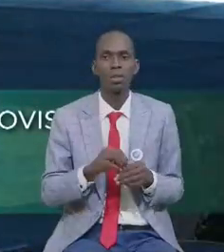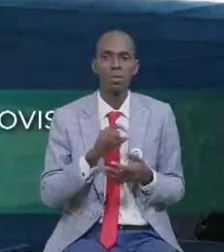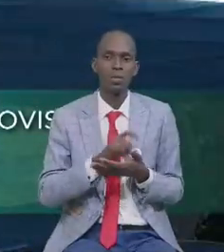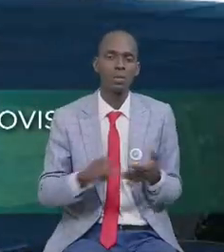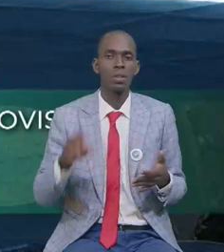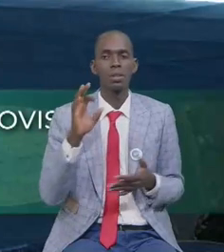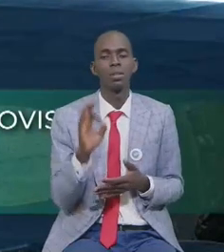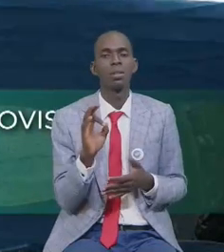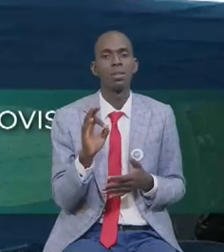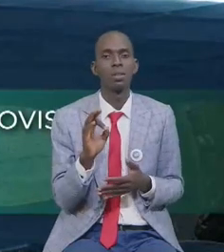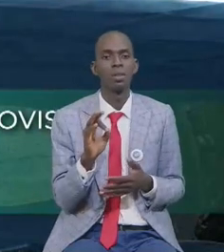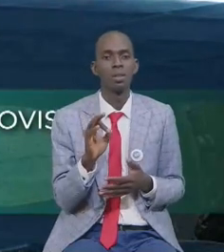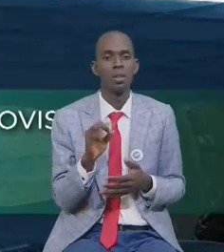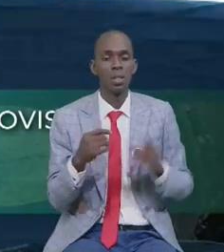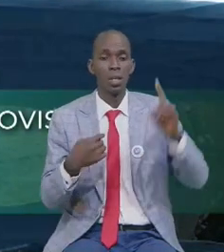Et moi, je vous dis,